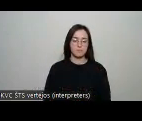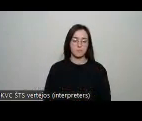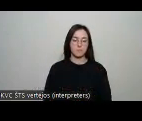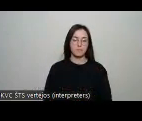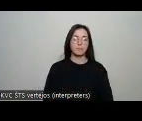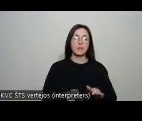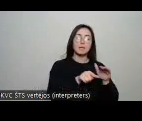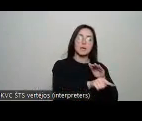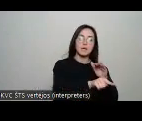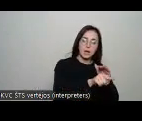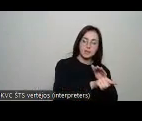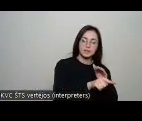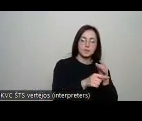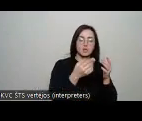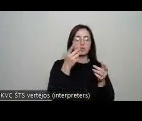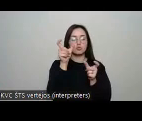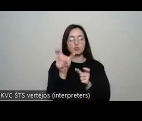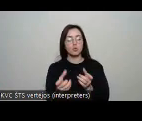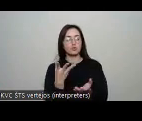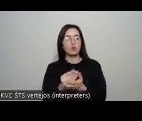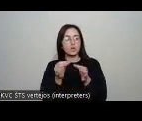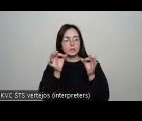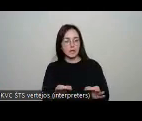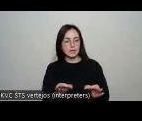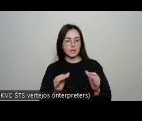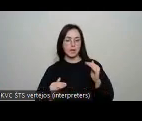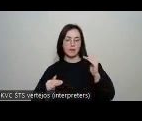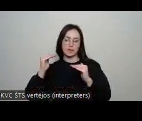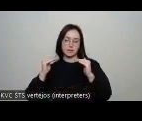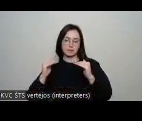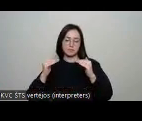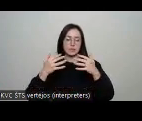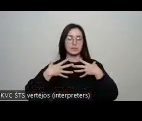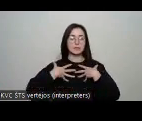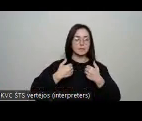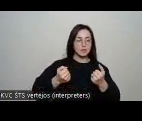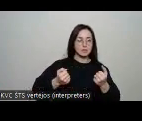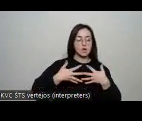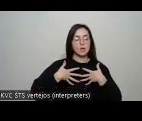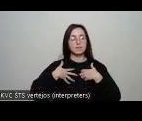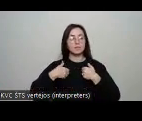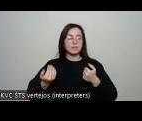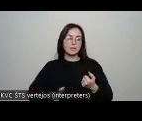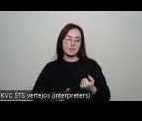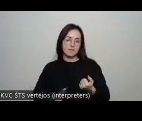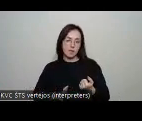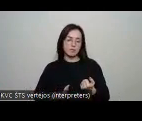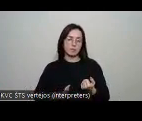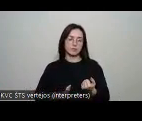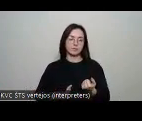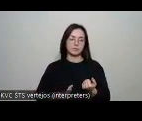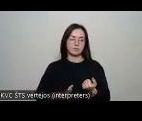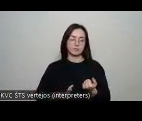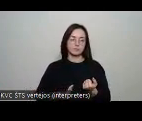Migracija, žmogaus teisės, lygios galimybės, sveikata, sveikas gyvenimo būdas.